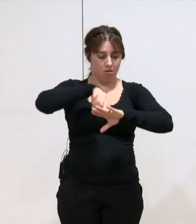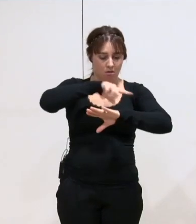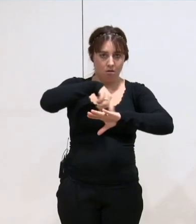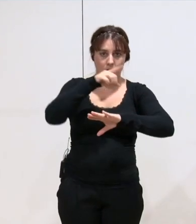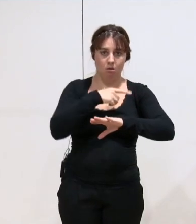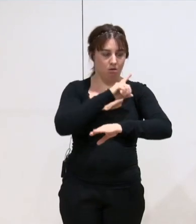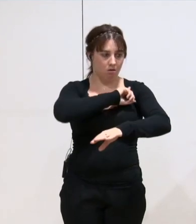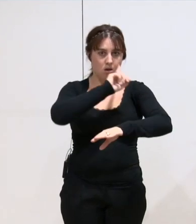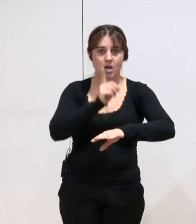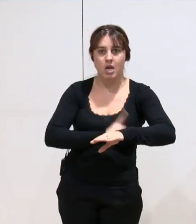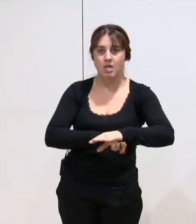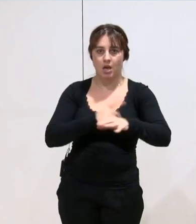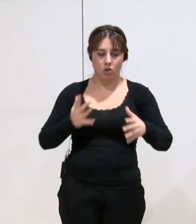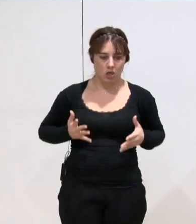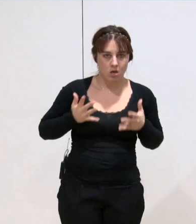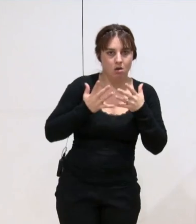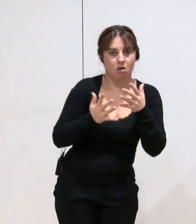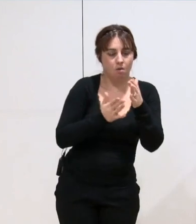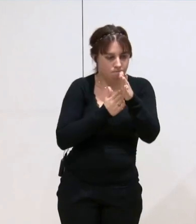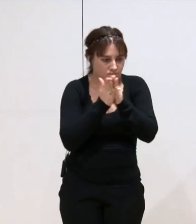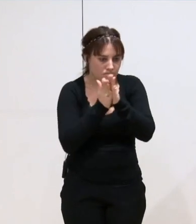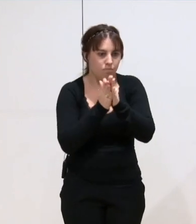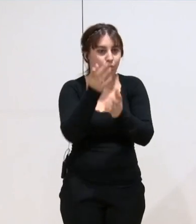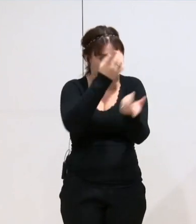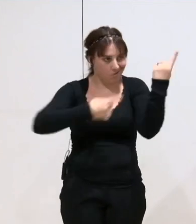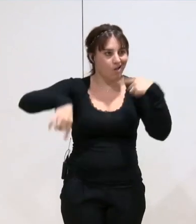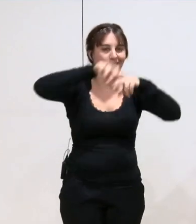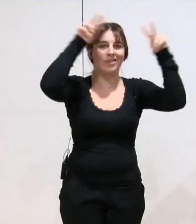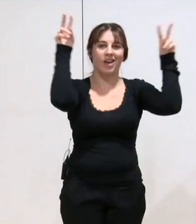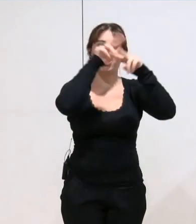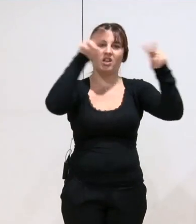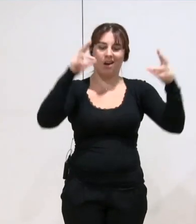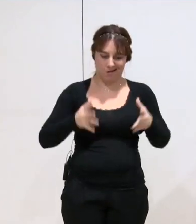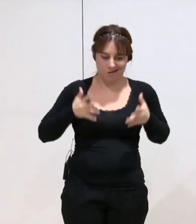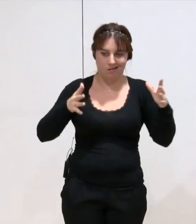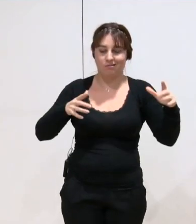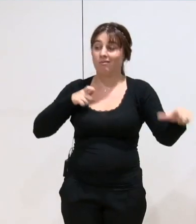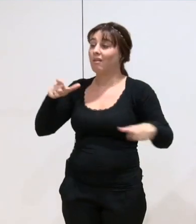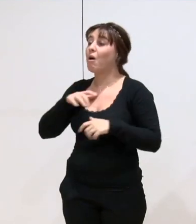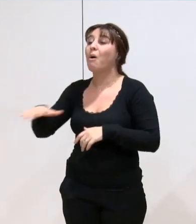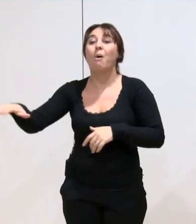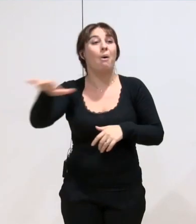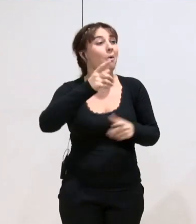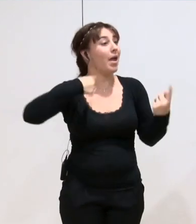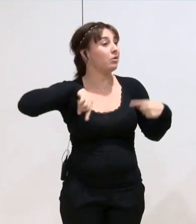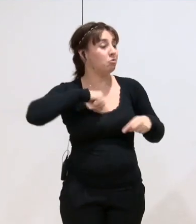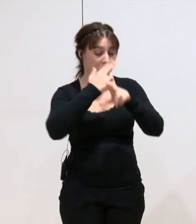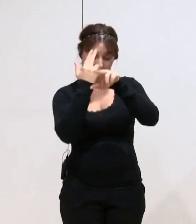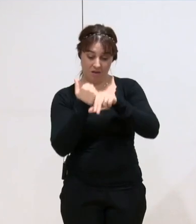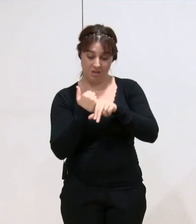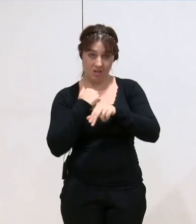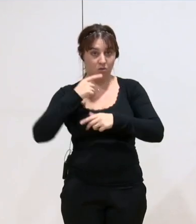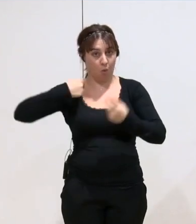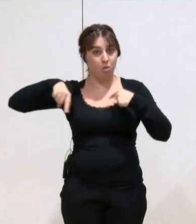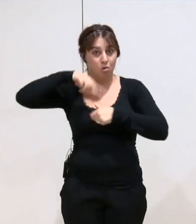l'énergie et leur volonté à l'intérêt général. Et mes chers collègues, pour ce qui nous concerne, cette définition, à nos yeux, nous concerne